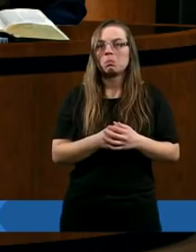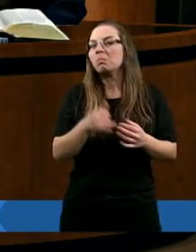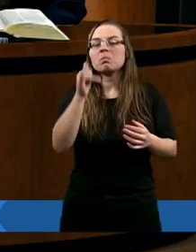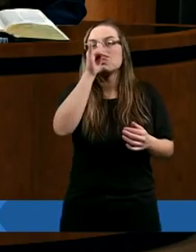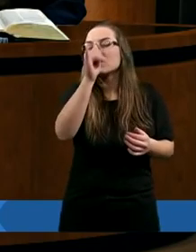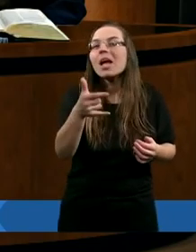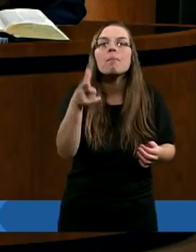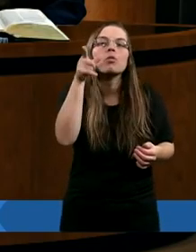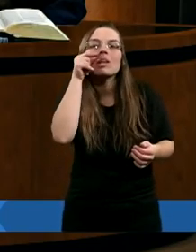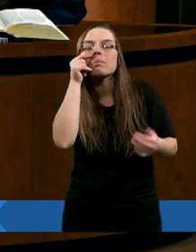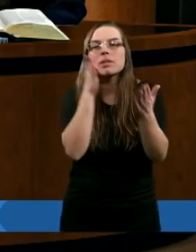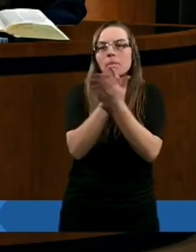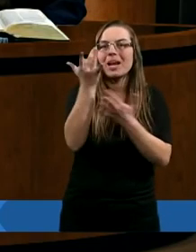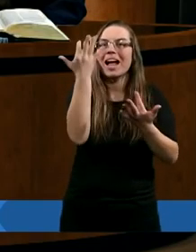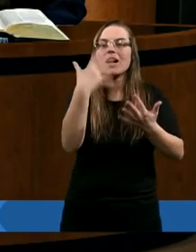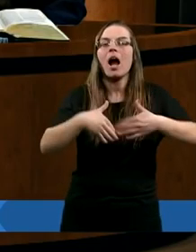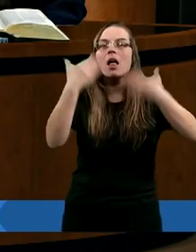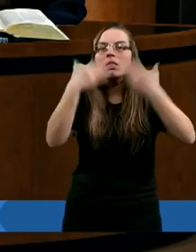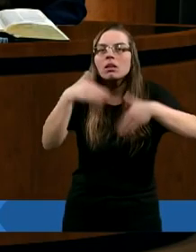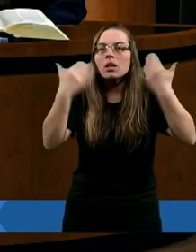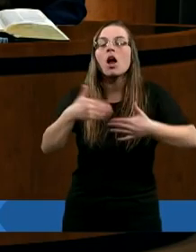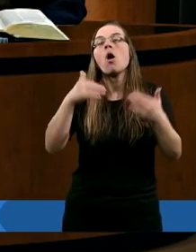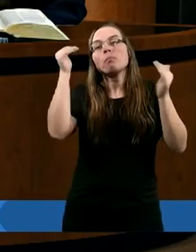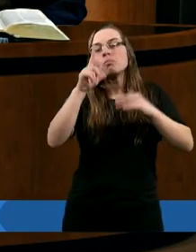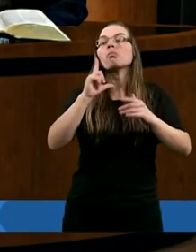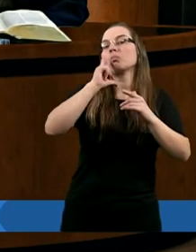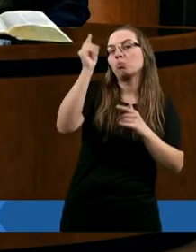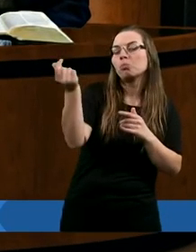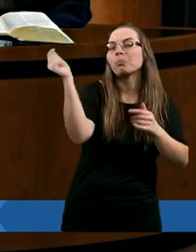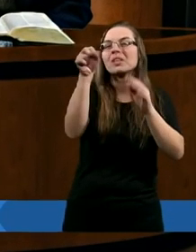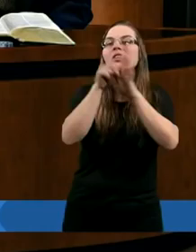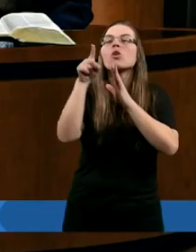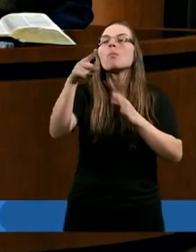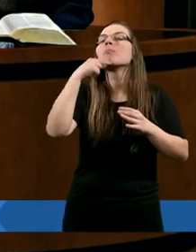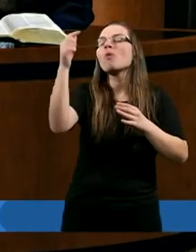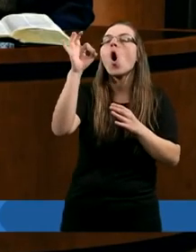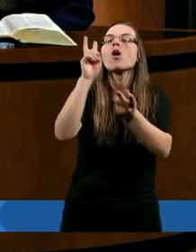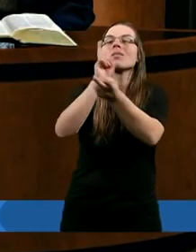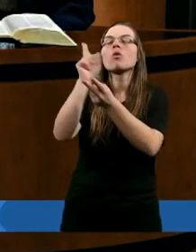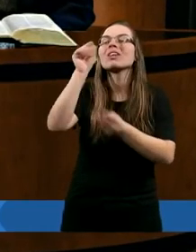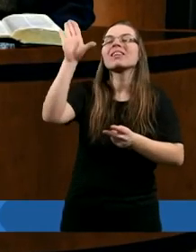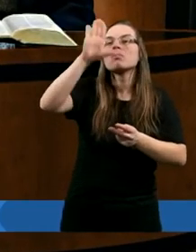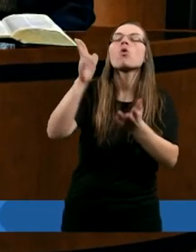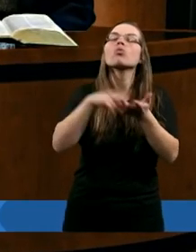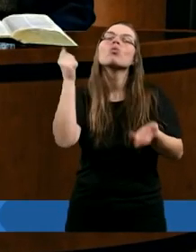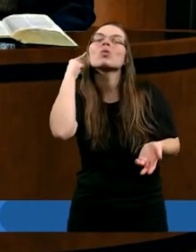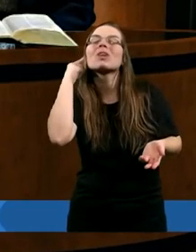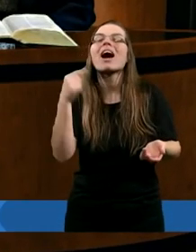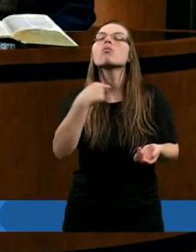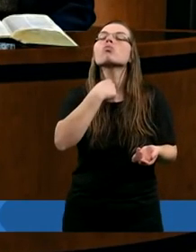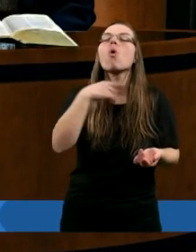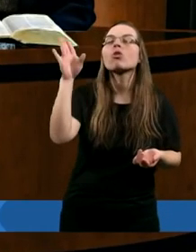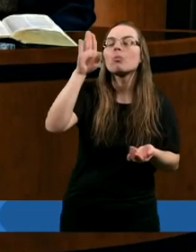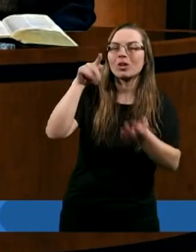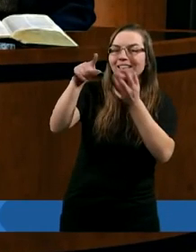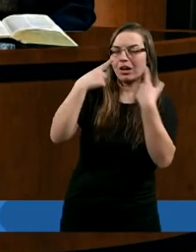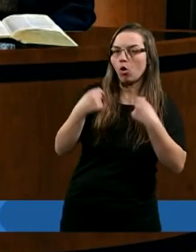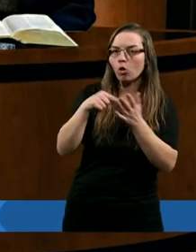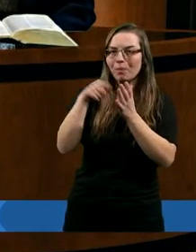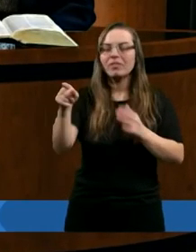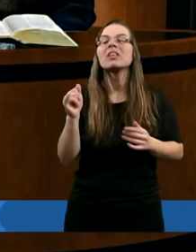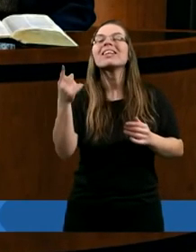nie mógł spać przez kilka dni i pomyślał, że pójdzie jednak do niego i powie o tym spotkaniu z Bogiem, o tym głosie, który usłyszał. Zapukał do